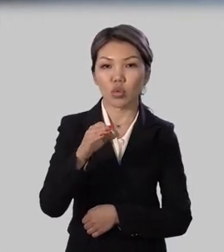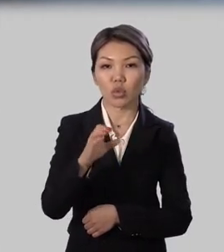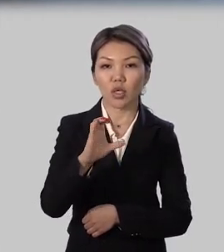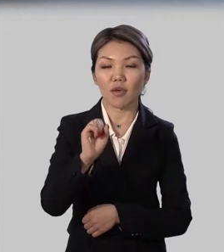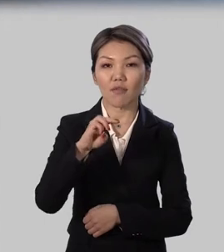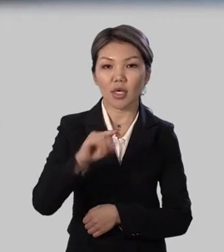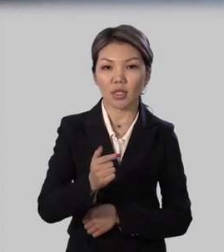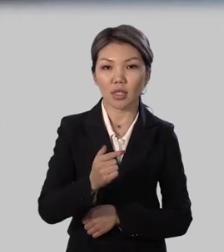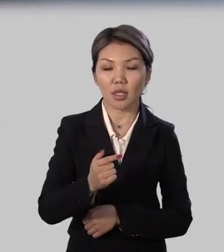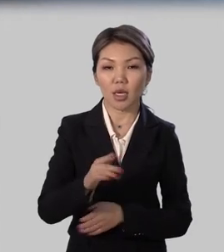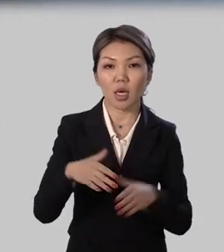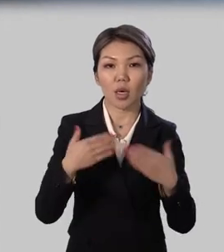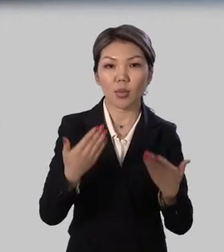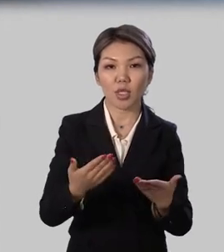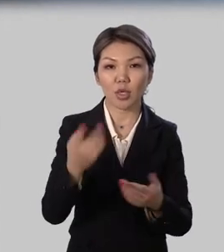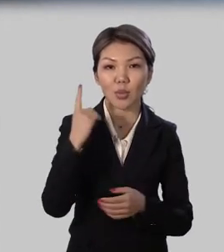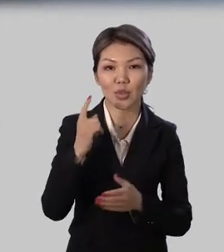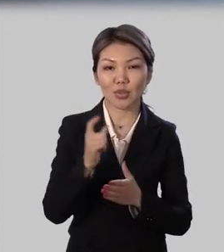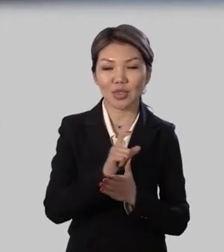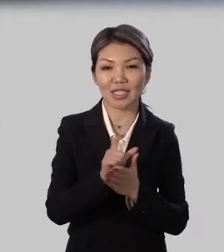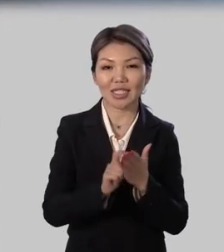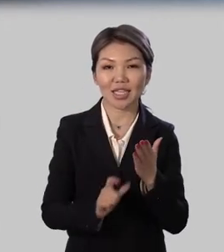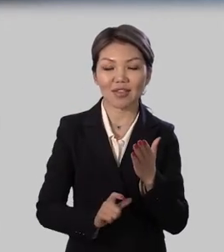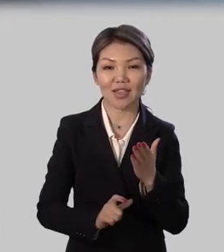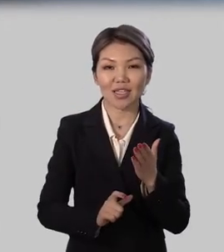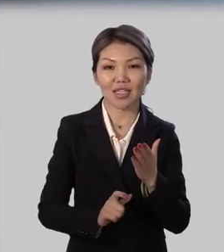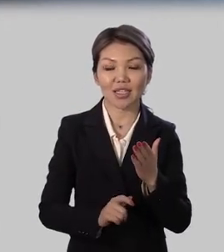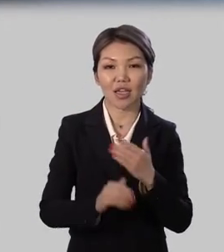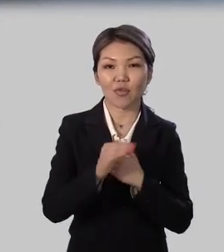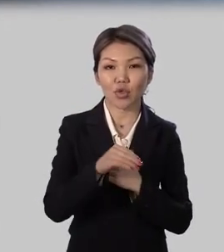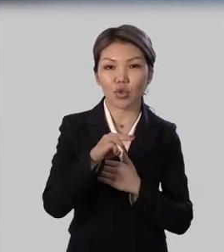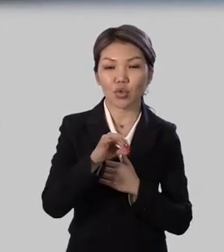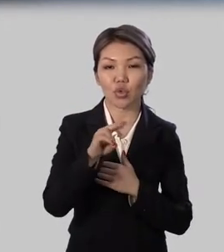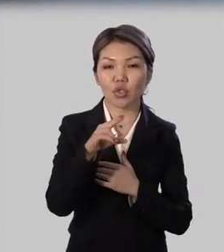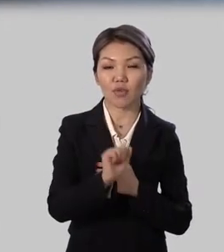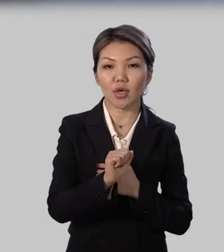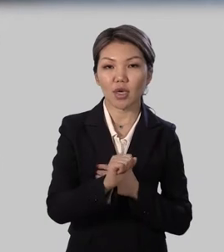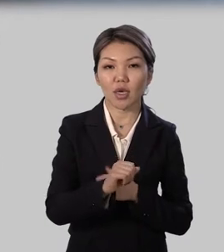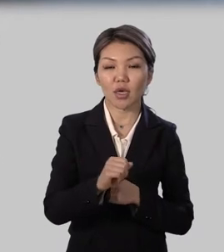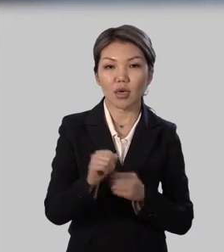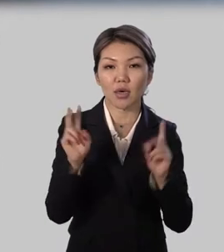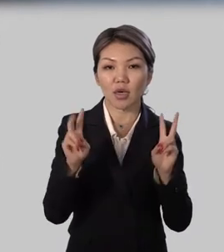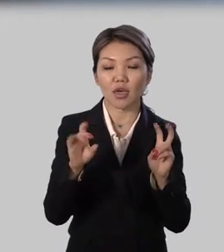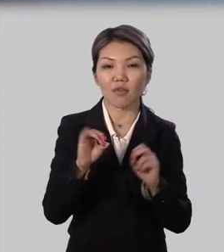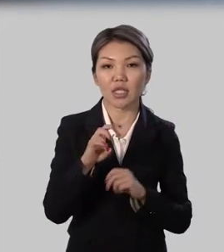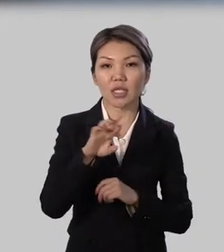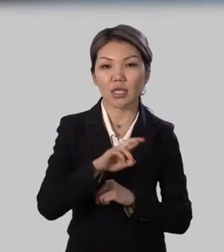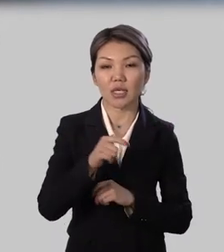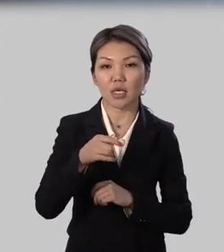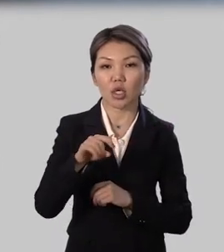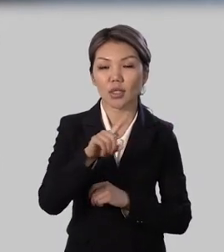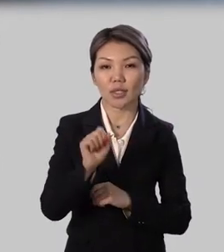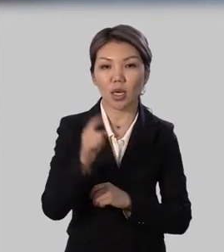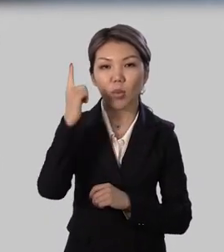предлагаю вам послушать отрывок из стихотворения федора тютчева весенняя гроза подумайте почему